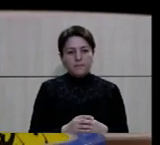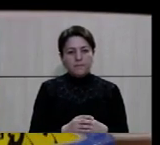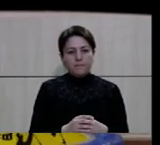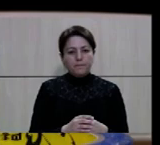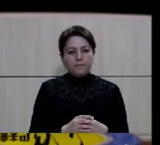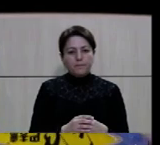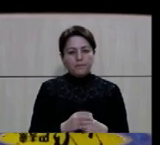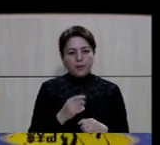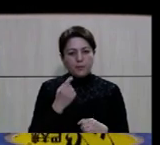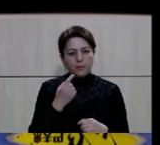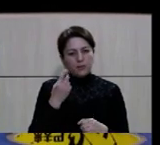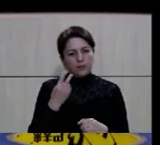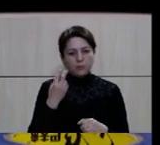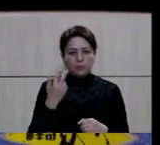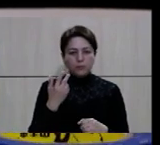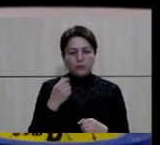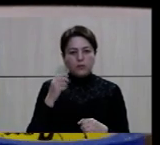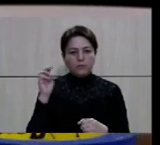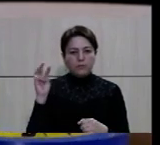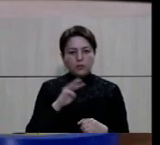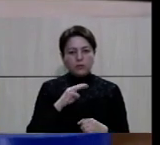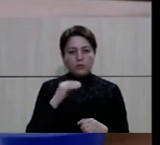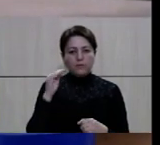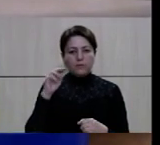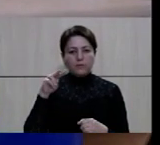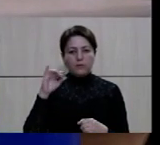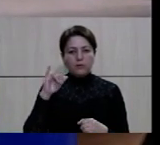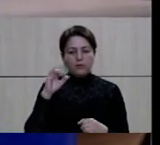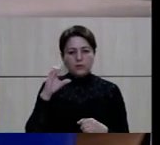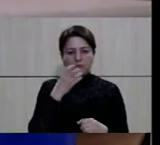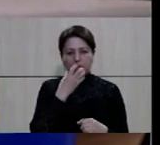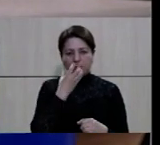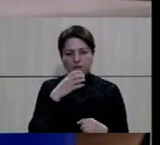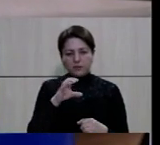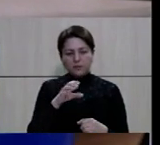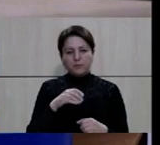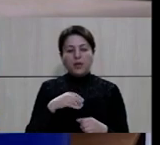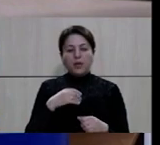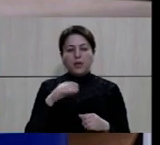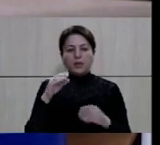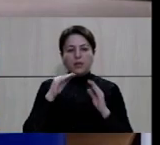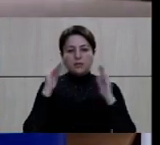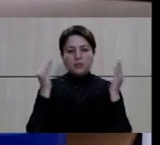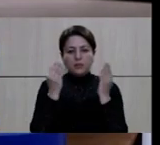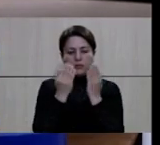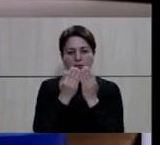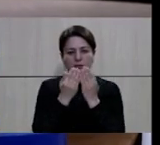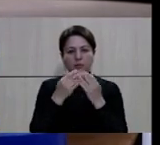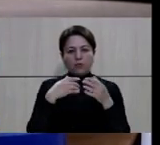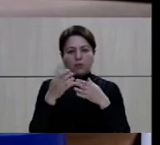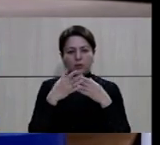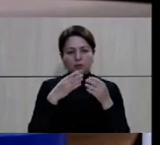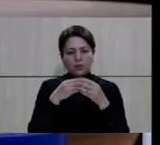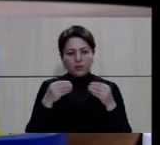Bir necha daqiqada flusimiz qizib, izolyatsiya qog'ozimizni eritadi hamda